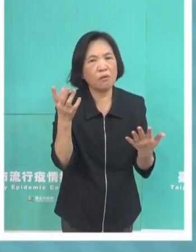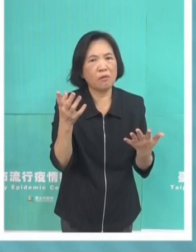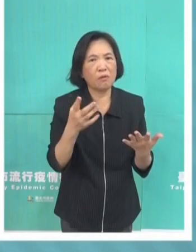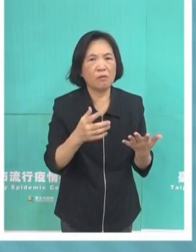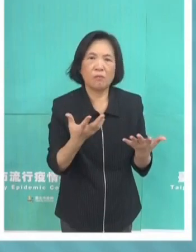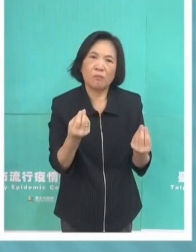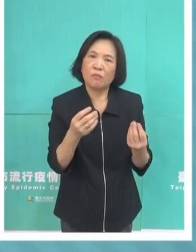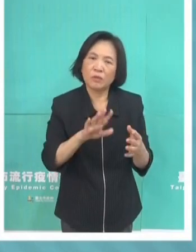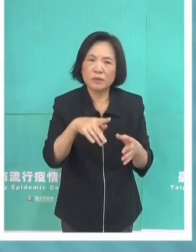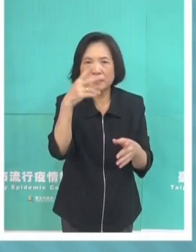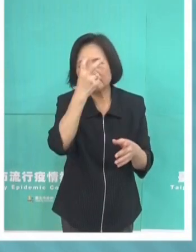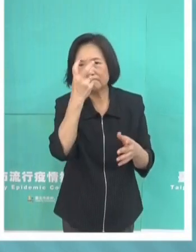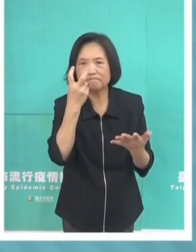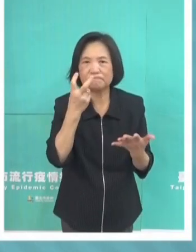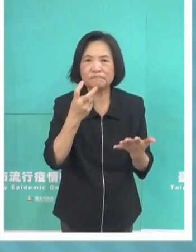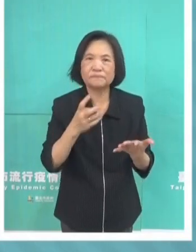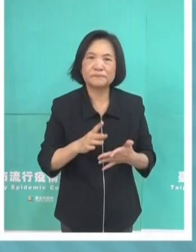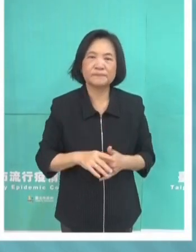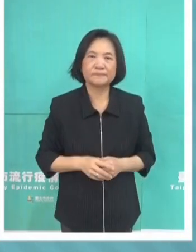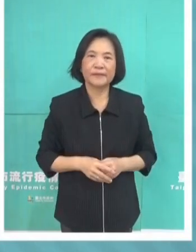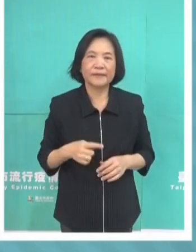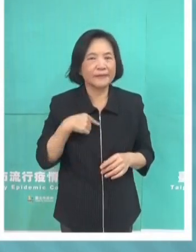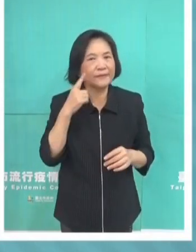现确诊例，还在观察当中。所以原则上是这样。